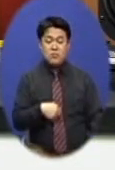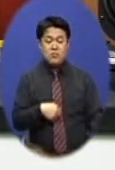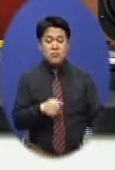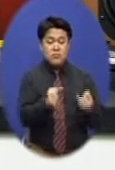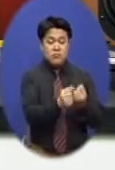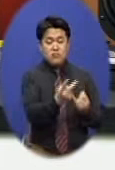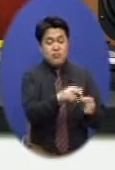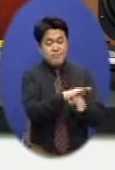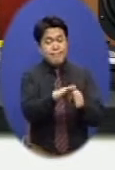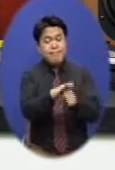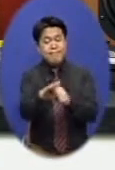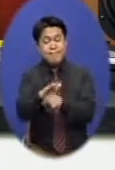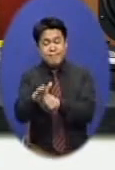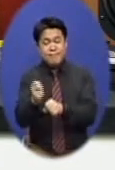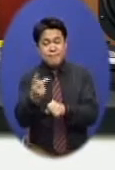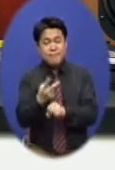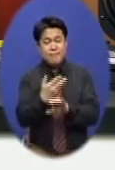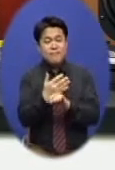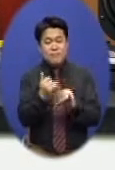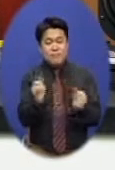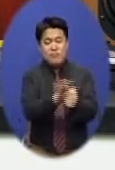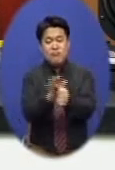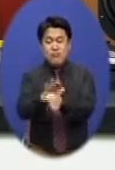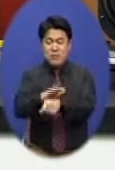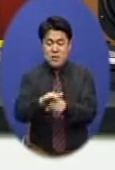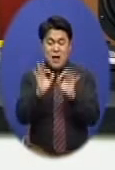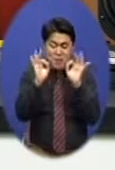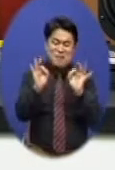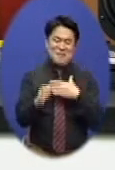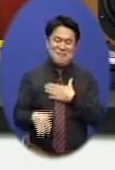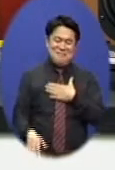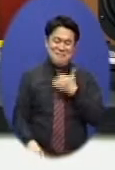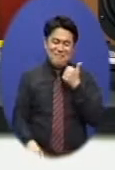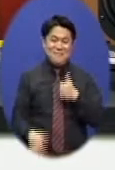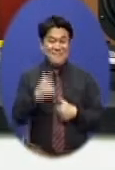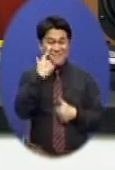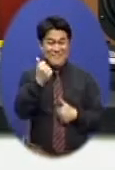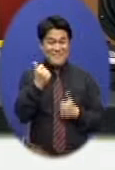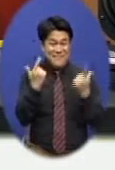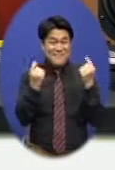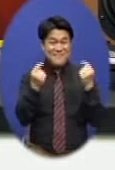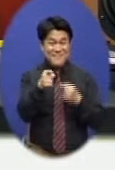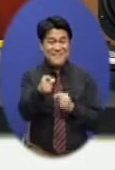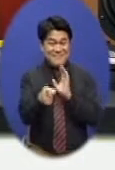좋고 전부 다 네. 남을 좀 잘 저거 배려를 하니까. 아유, 우리 아버님 닮았나 보다.